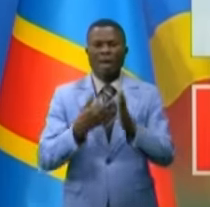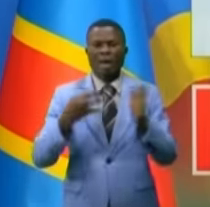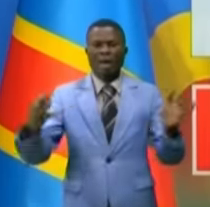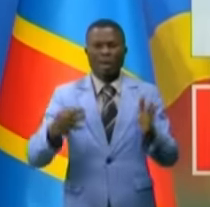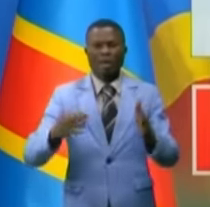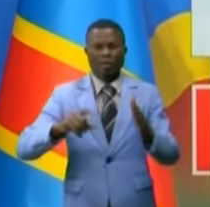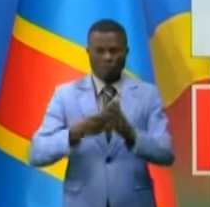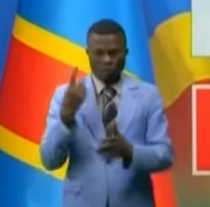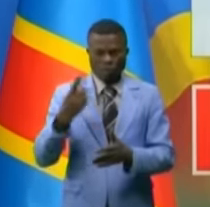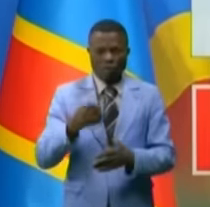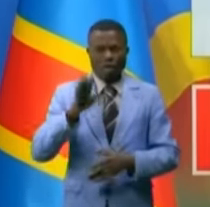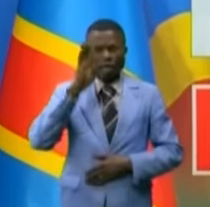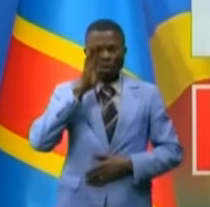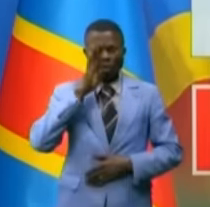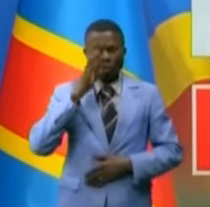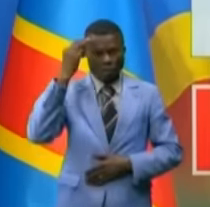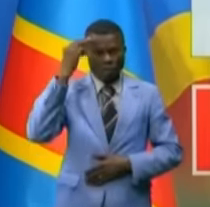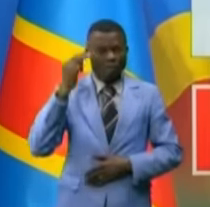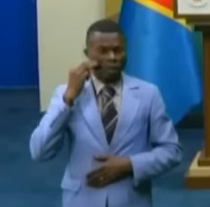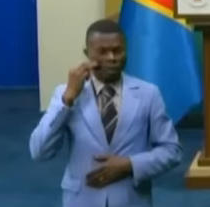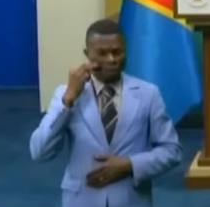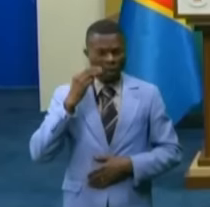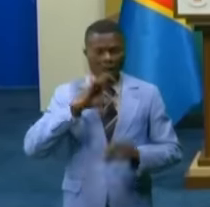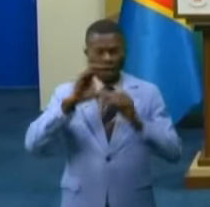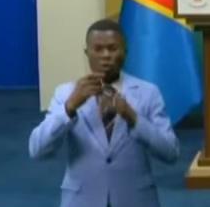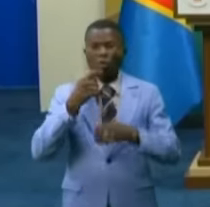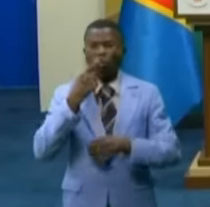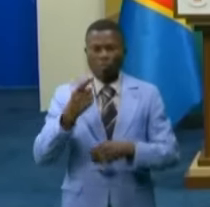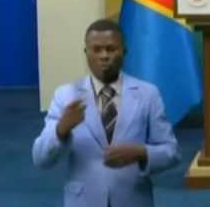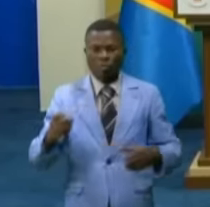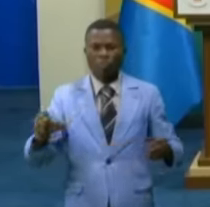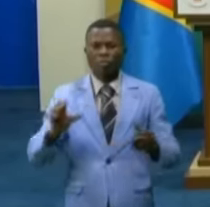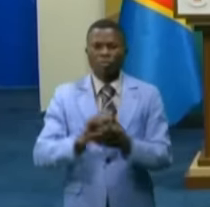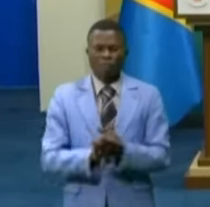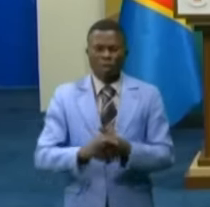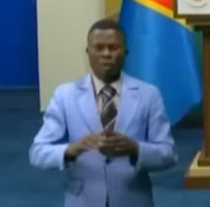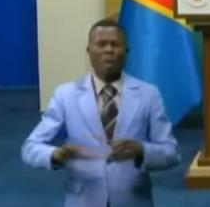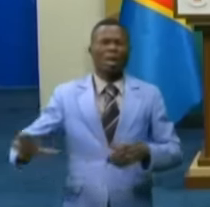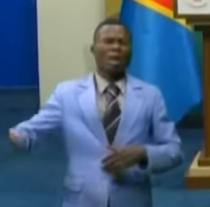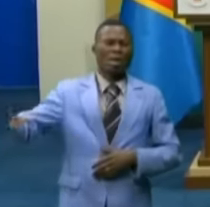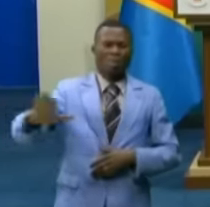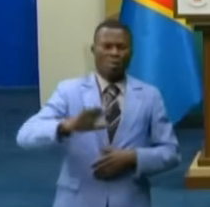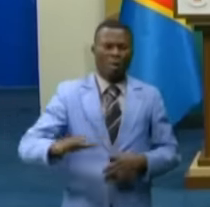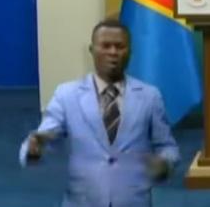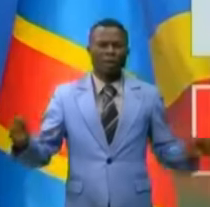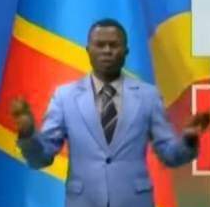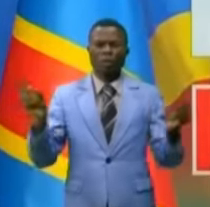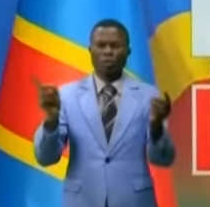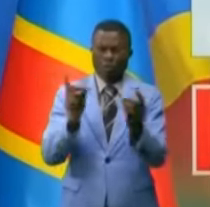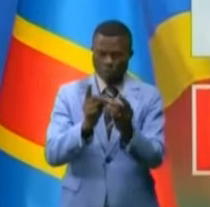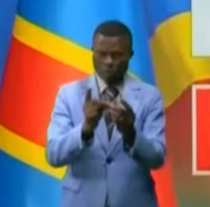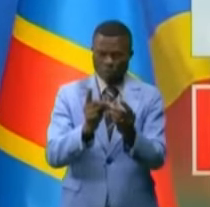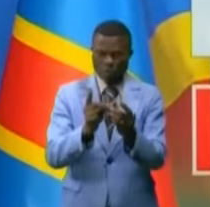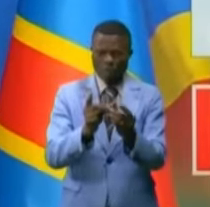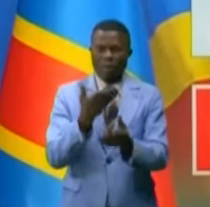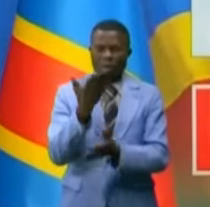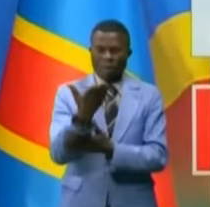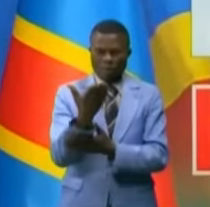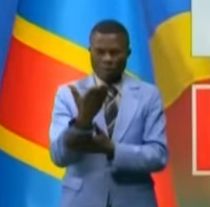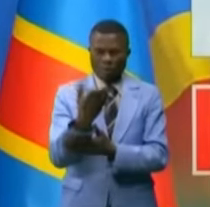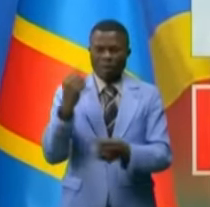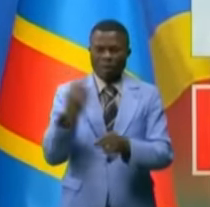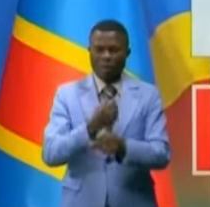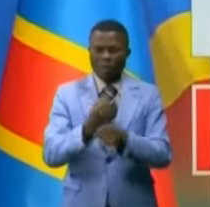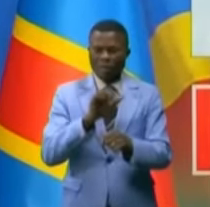l'indiquer le ministre, que si nous devons connecter toute cette étendue, ça nécessite des